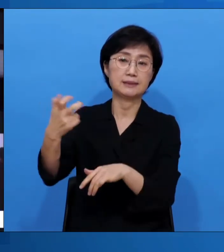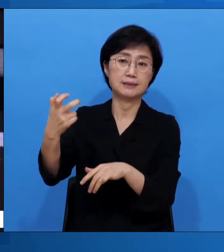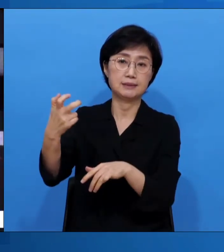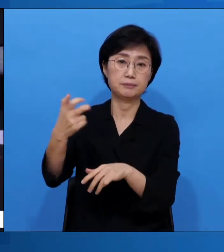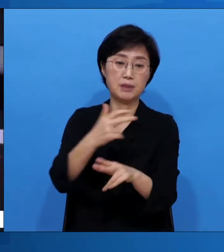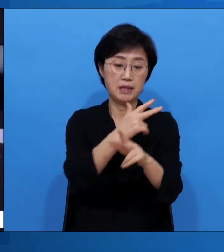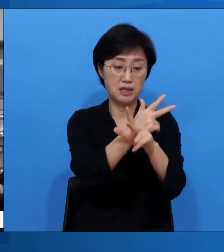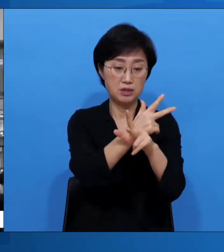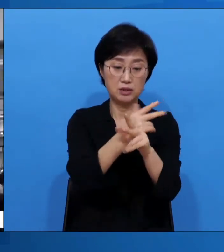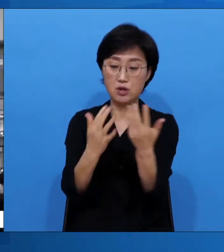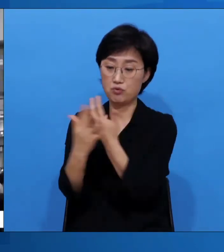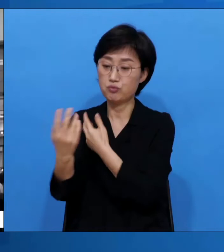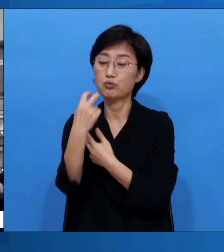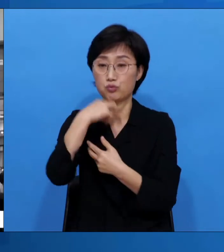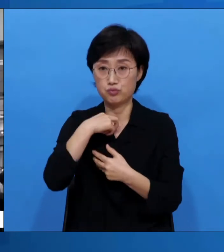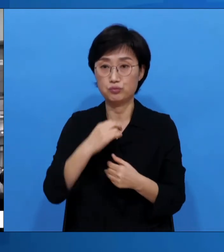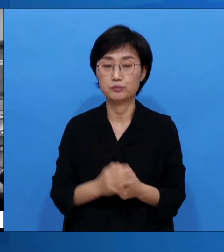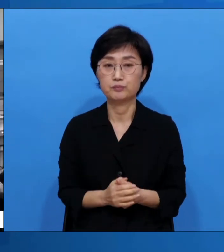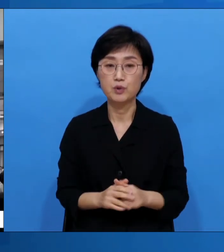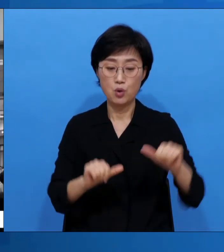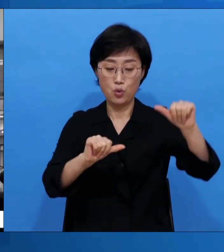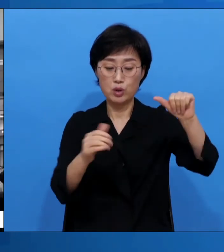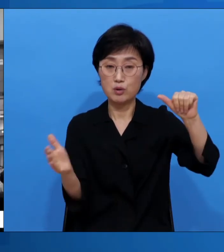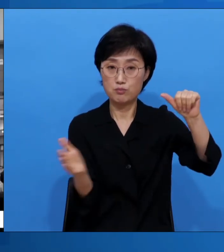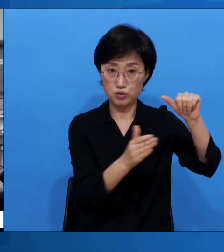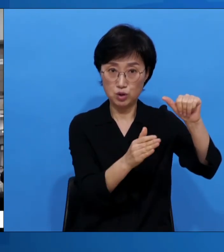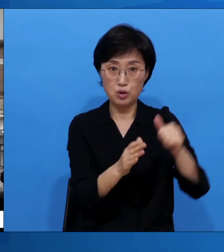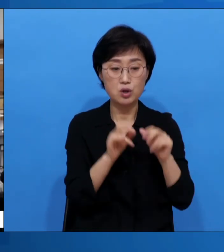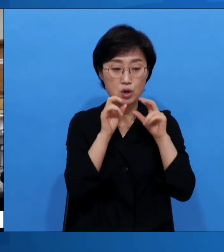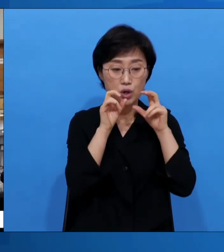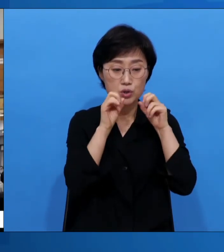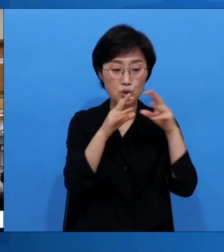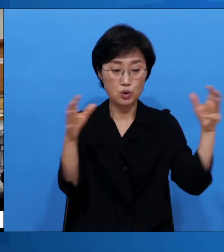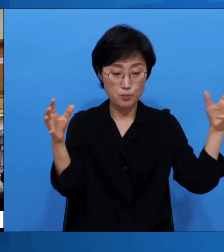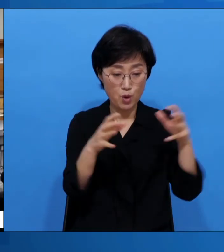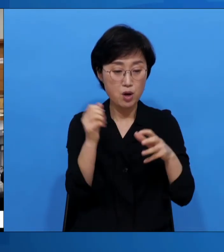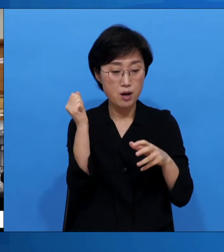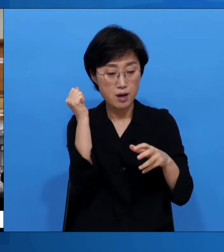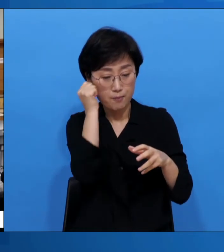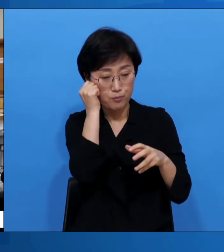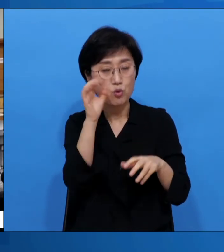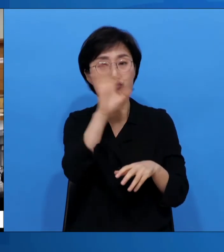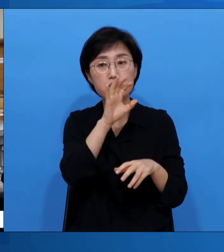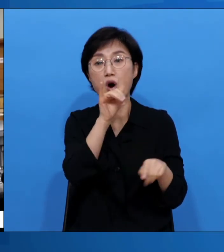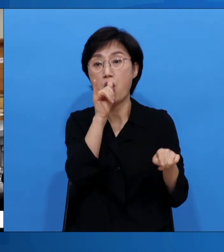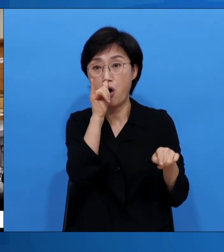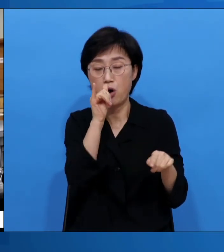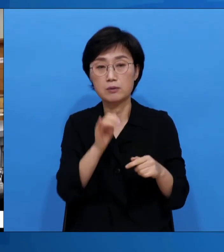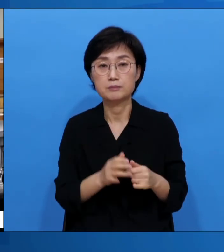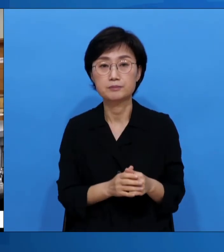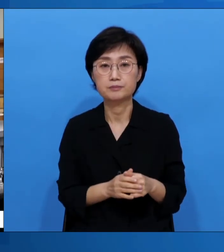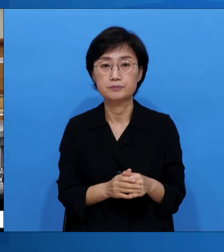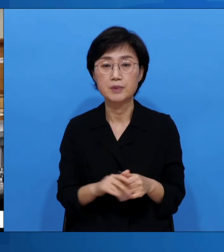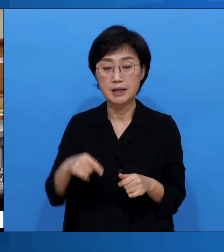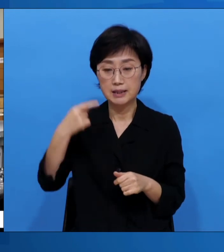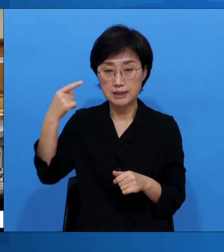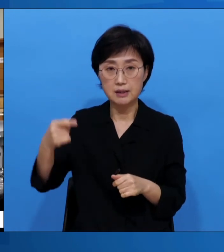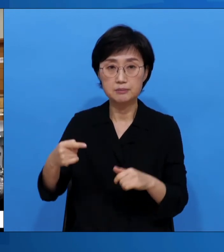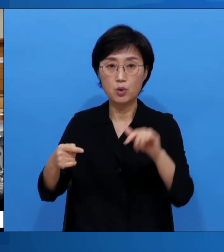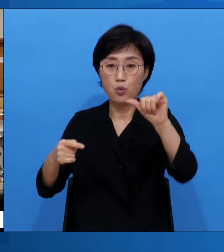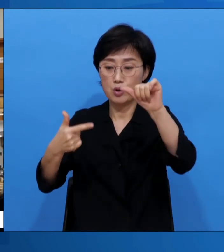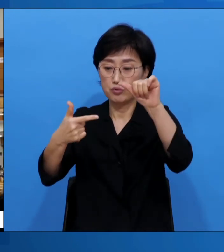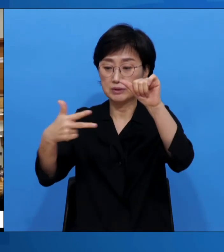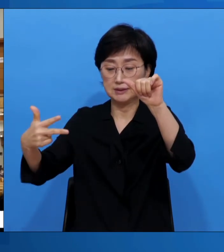진행됩니다. 먼저 5월 5일부터 이틀간 선교사 합숙이 덕평 RUTC에서 열립니다. 이어 6일과